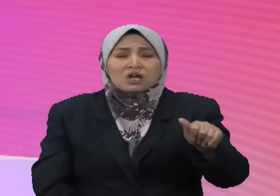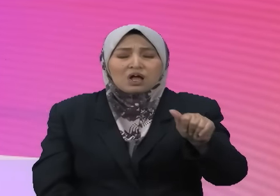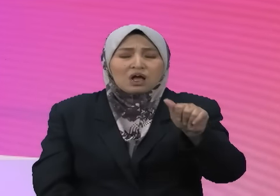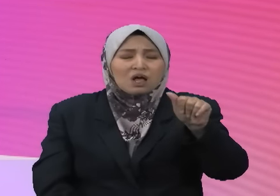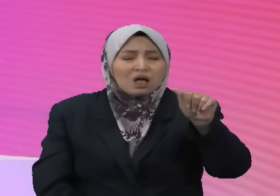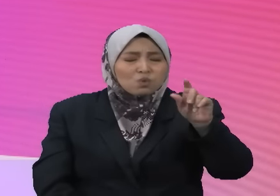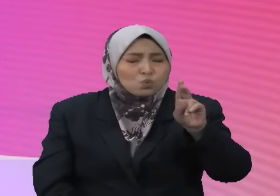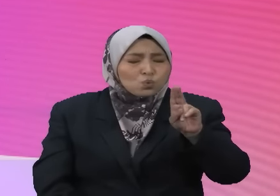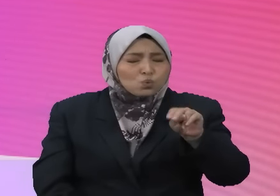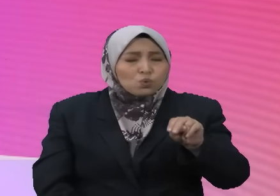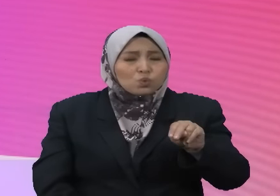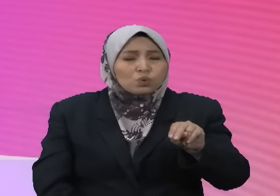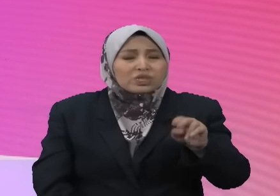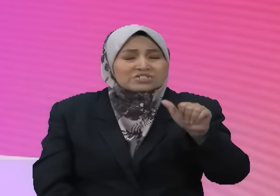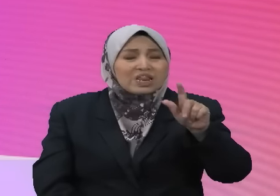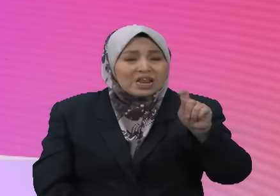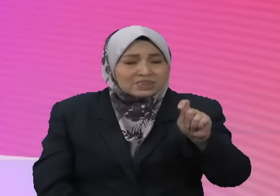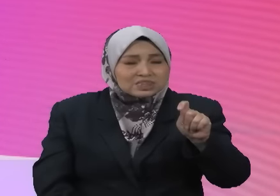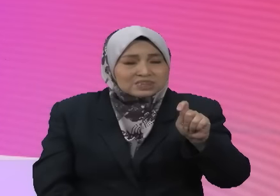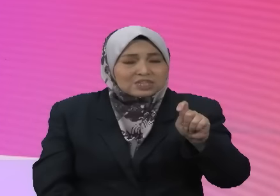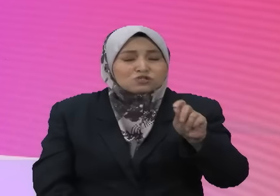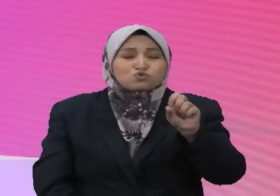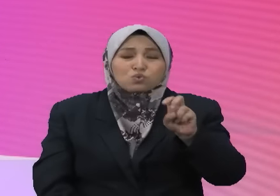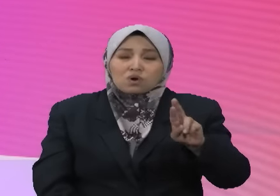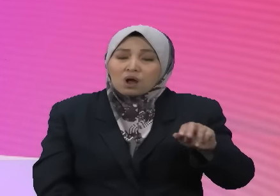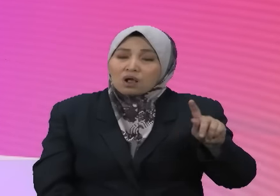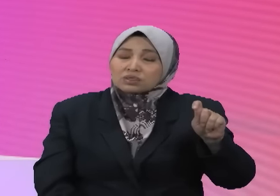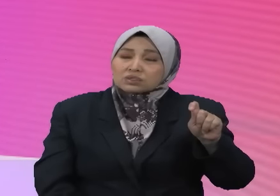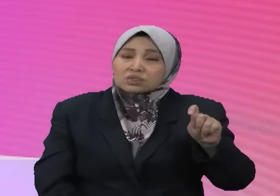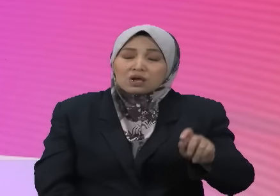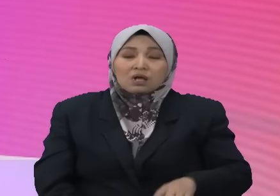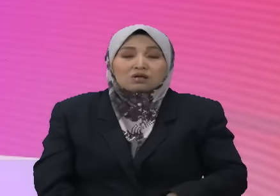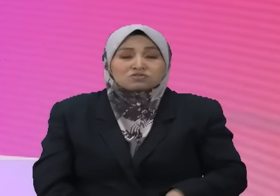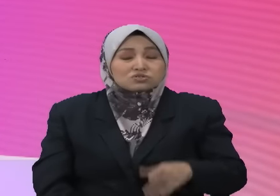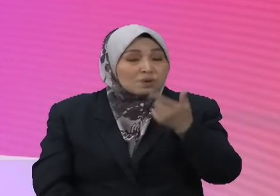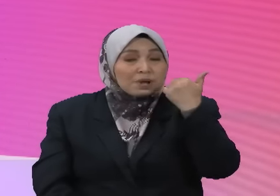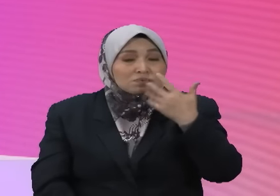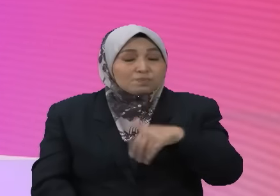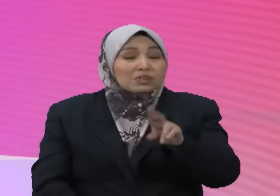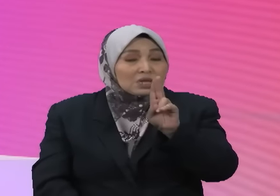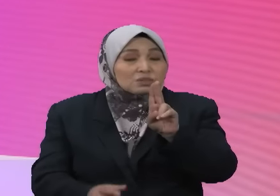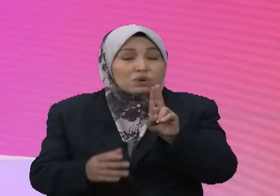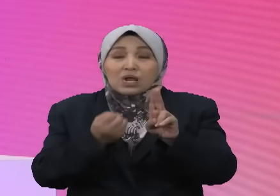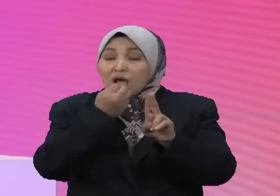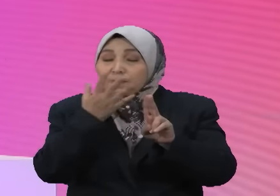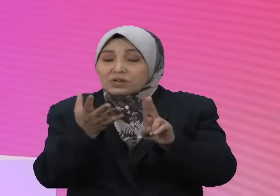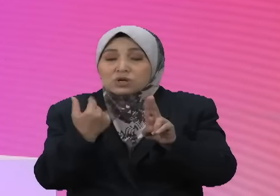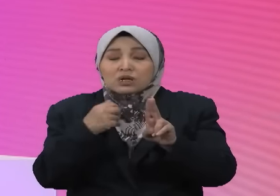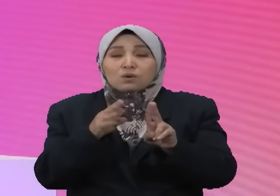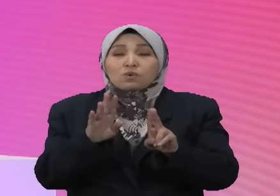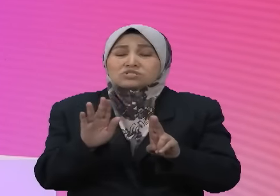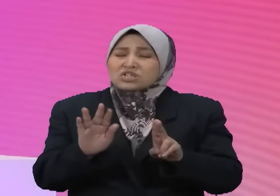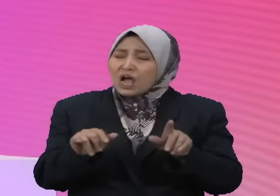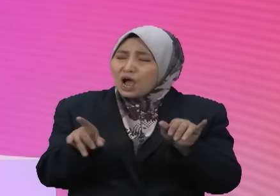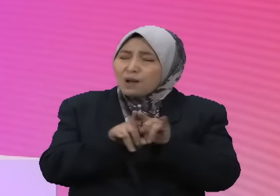wa unzilat surah payah sikit sebab lepas ta yang ada Hamas tu ada huruf yang